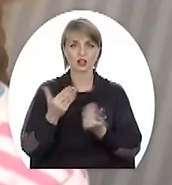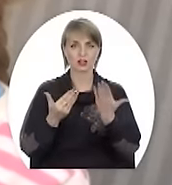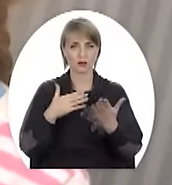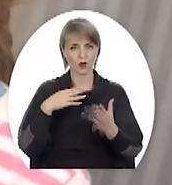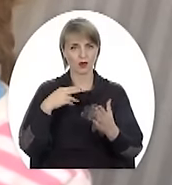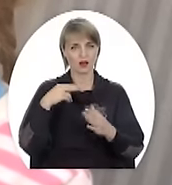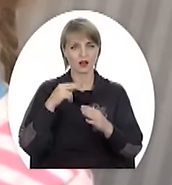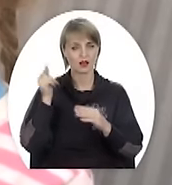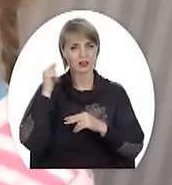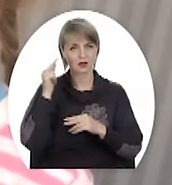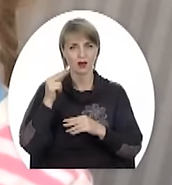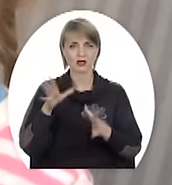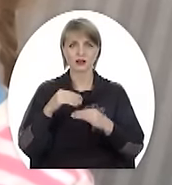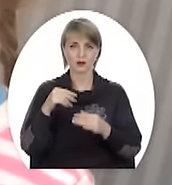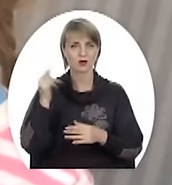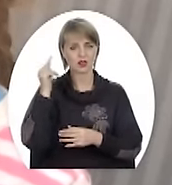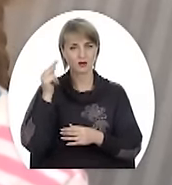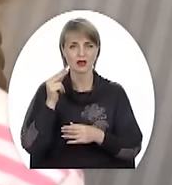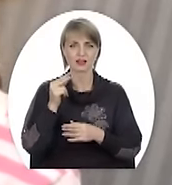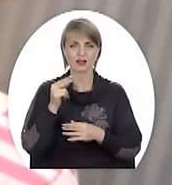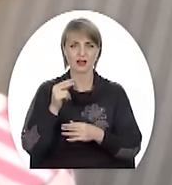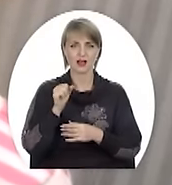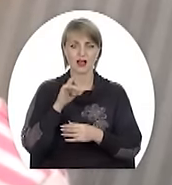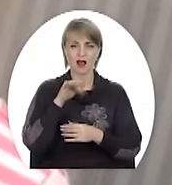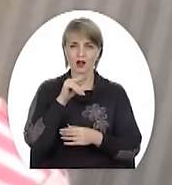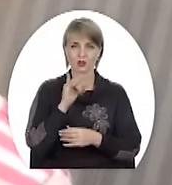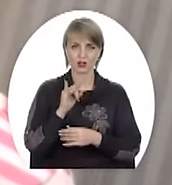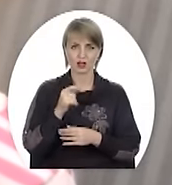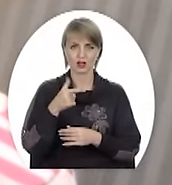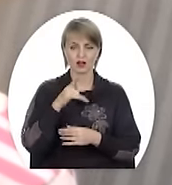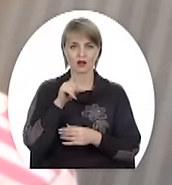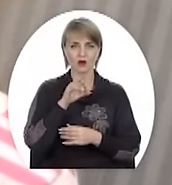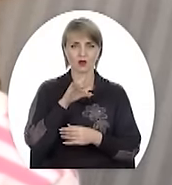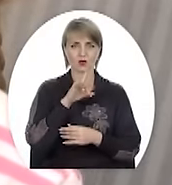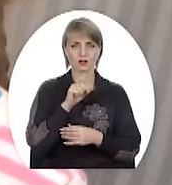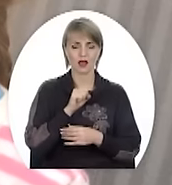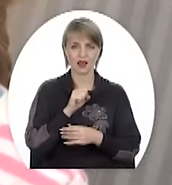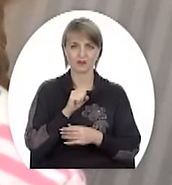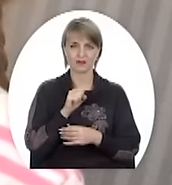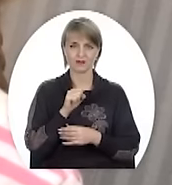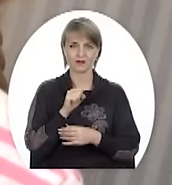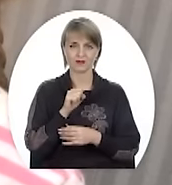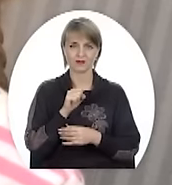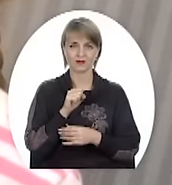тобой занимались? Со мной занимались собаки Арчи, Гроза,